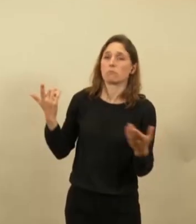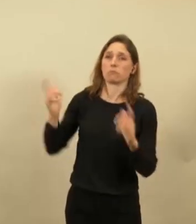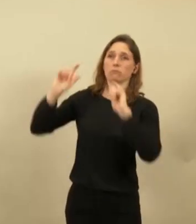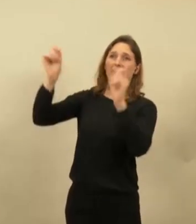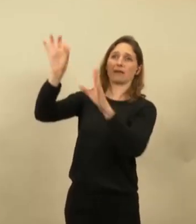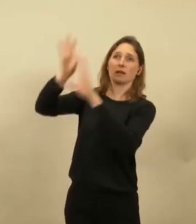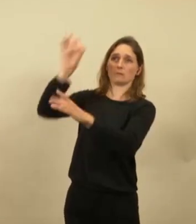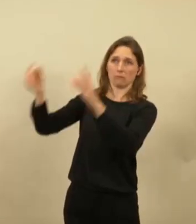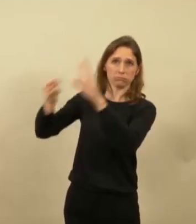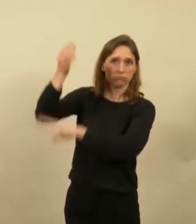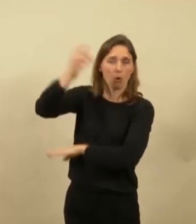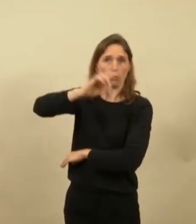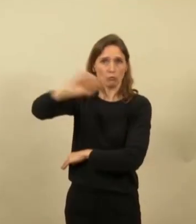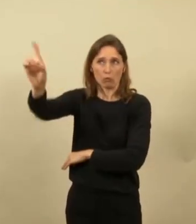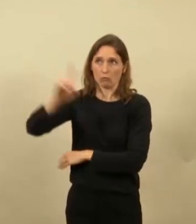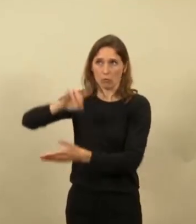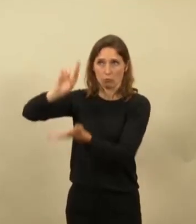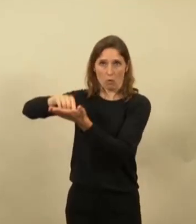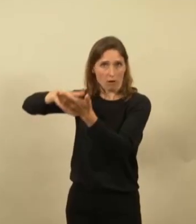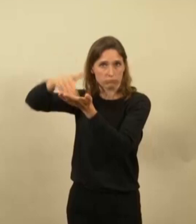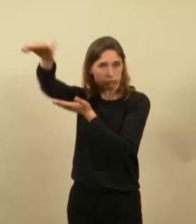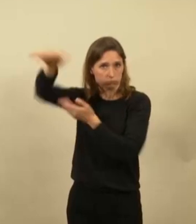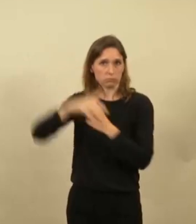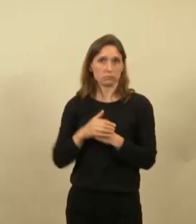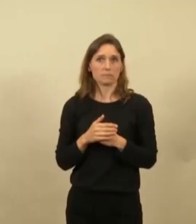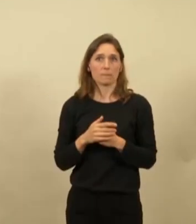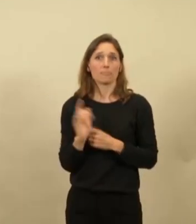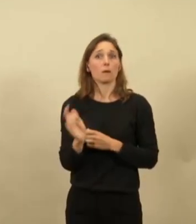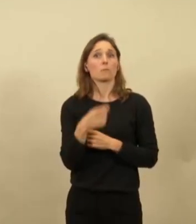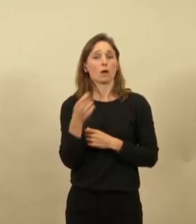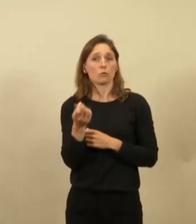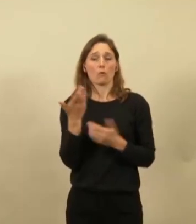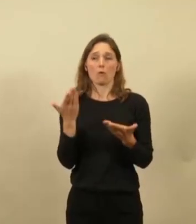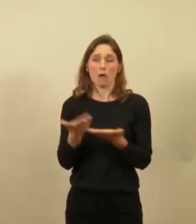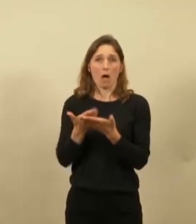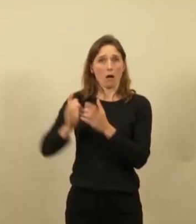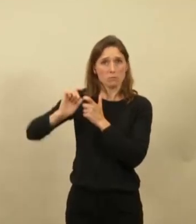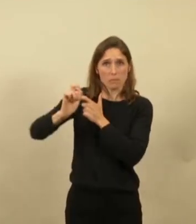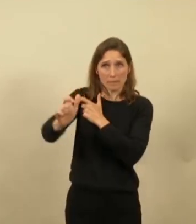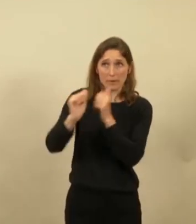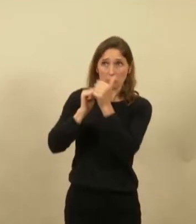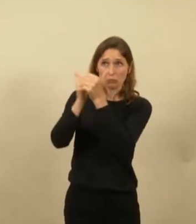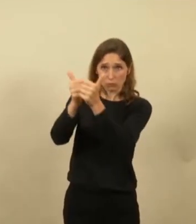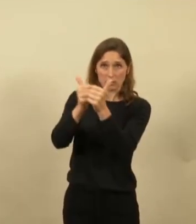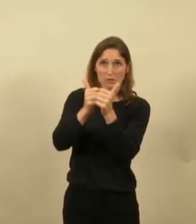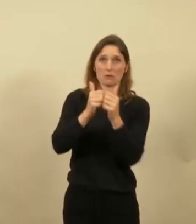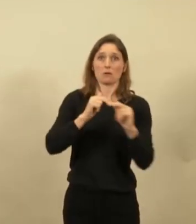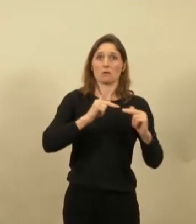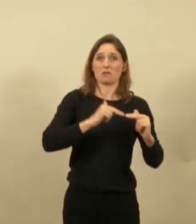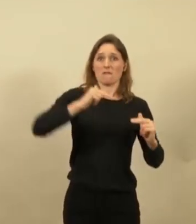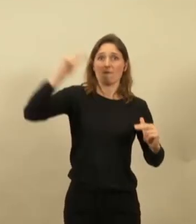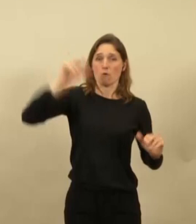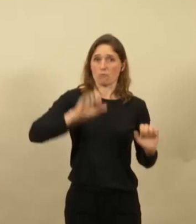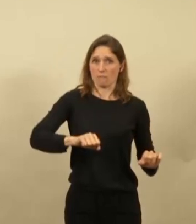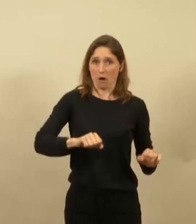son déroulé l'idée est bien entendu que la mesure s'appuie s'applique pardon à tous les échelons de pouvoir du plus haut niveau de l'État comme